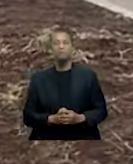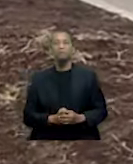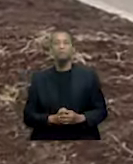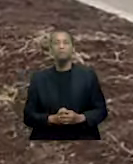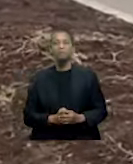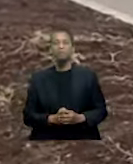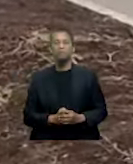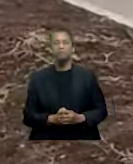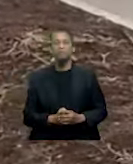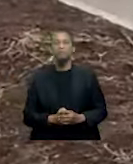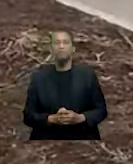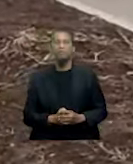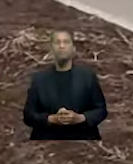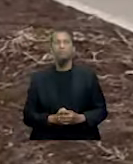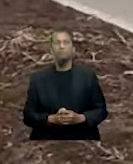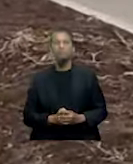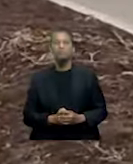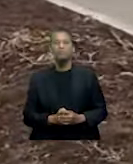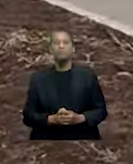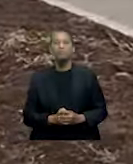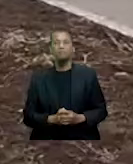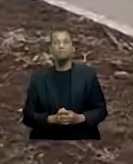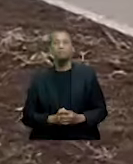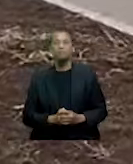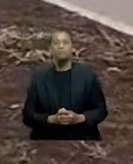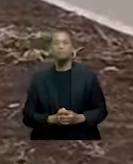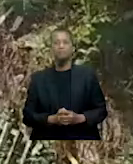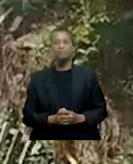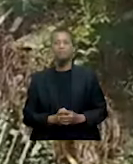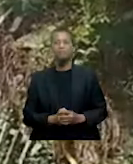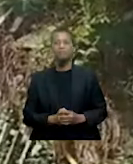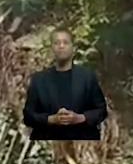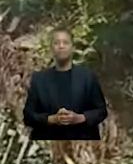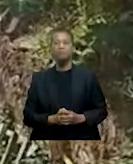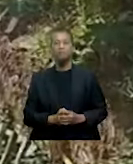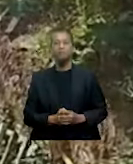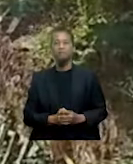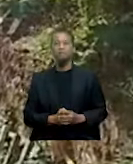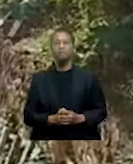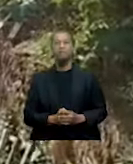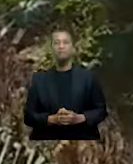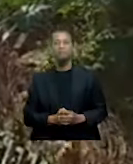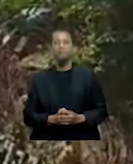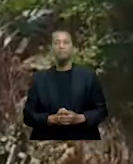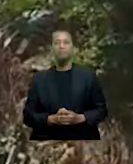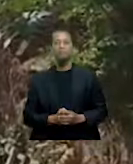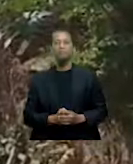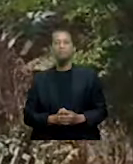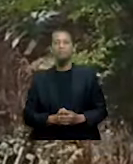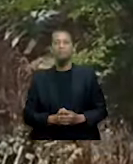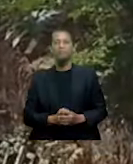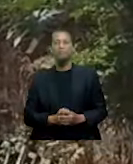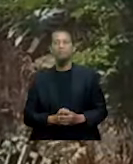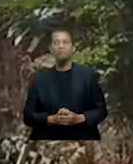bahkan terparkir tak jauh dari lokasi. Tidak ada warga yang diperkenankan melintas di lokasi, termasuk jurnalis dilarang mendekati